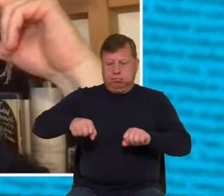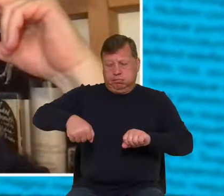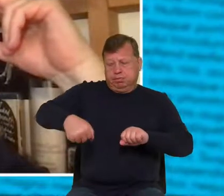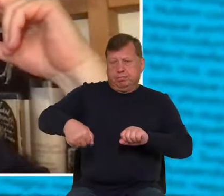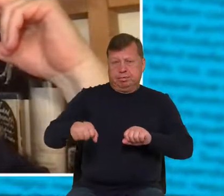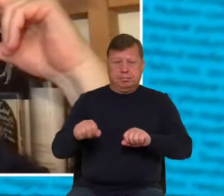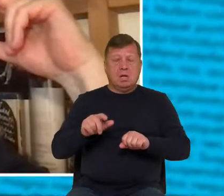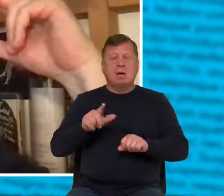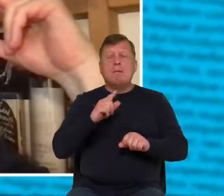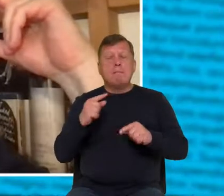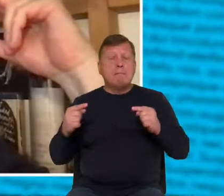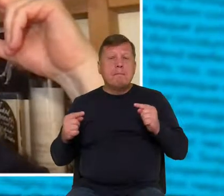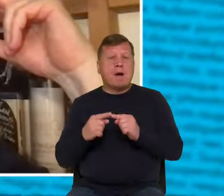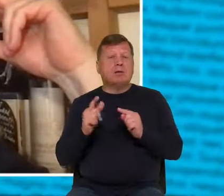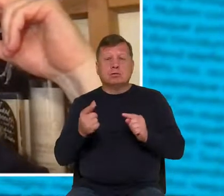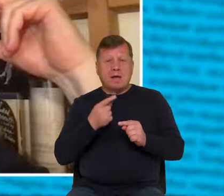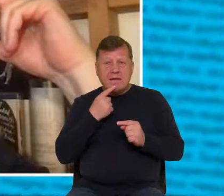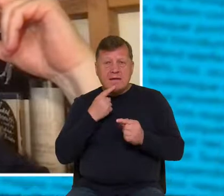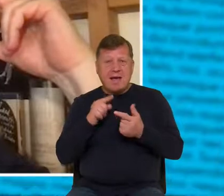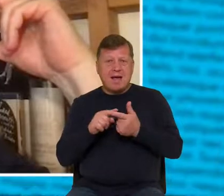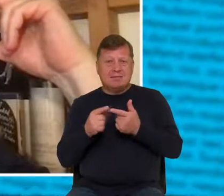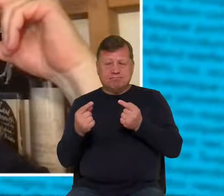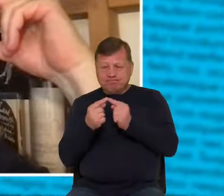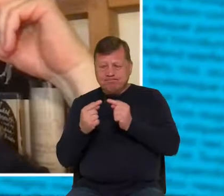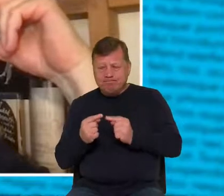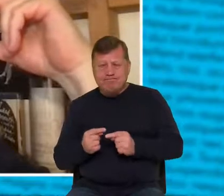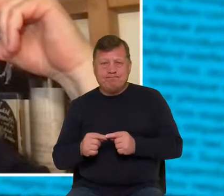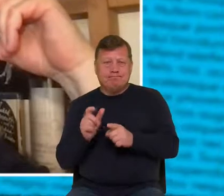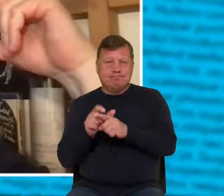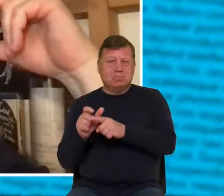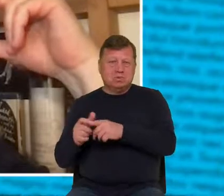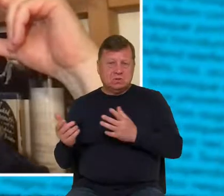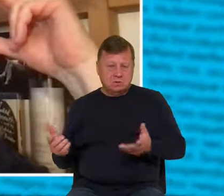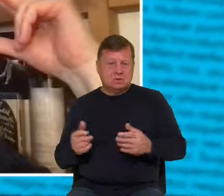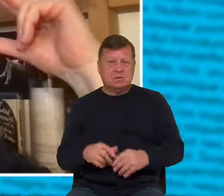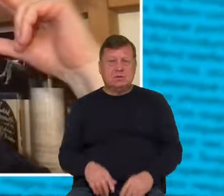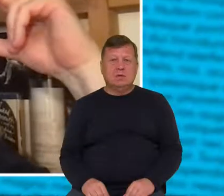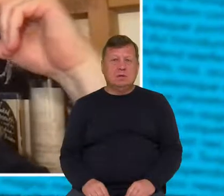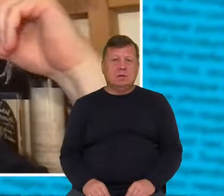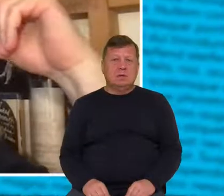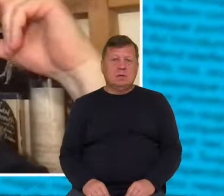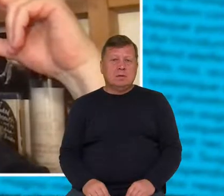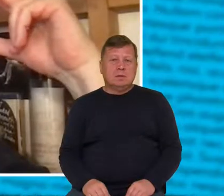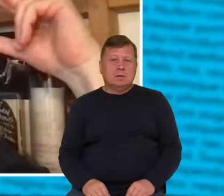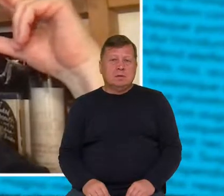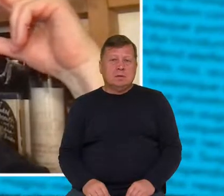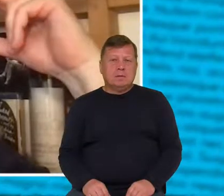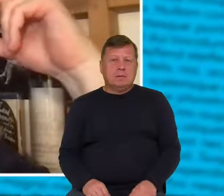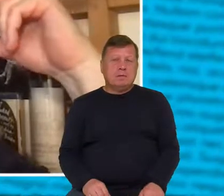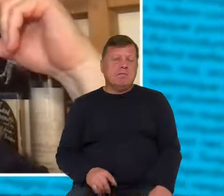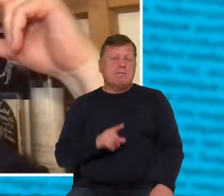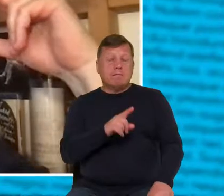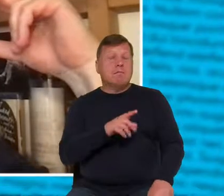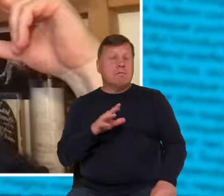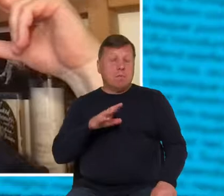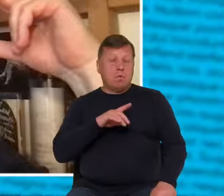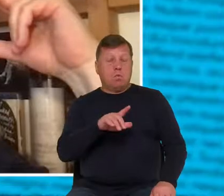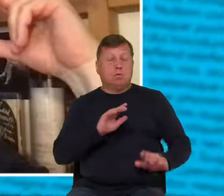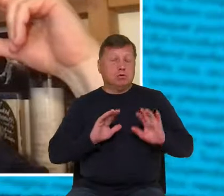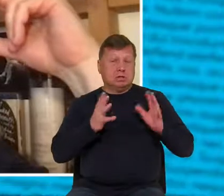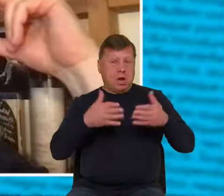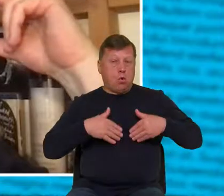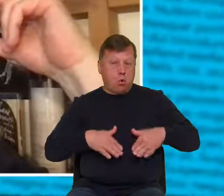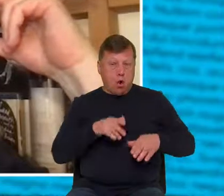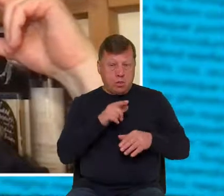właściwy język, o właściwą strukturę. Chodziło również o tej kwestii, kiedy ja sam kończy swój strajk głodowy, byłem